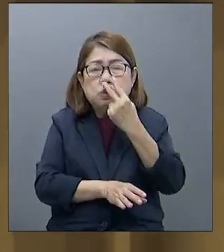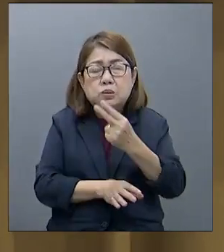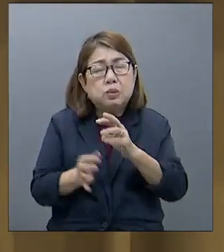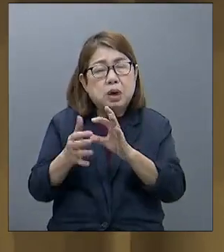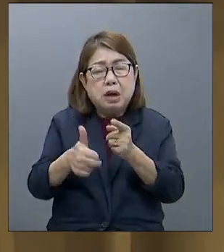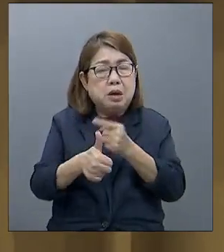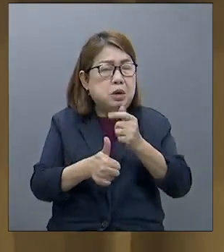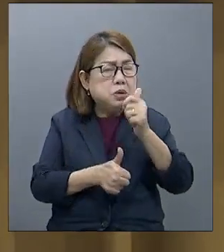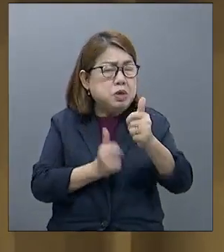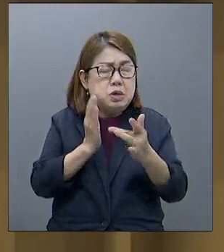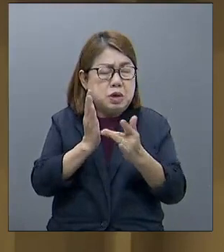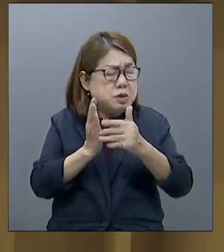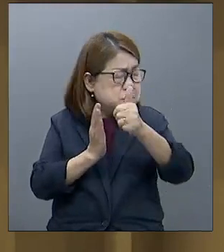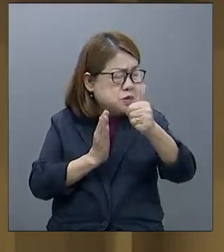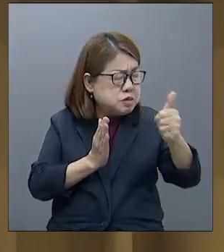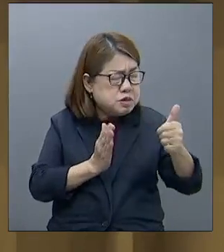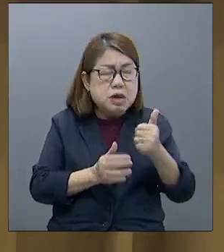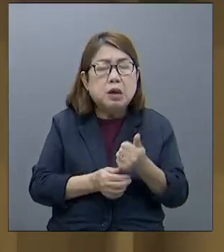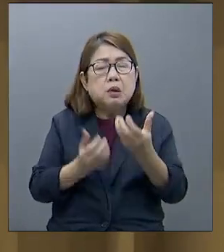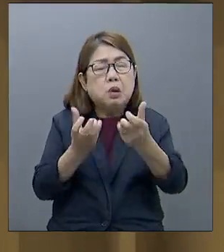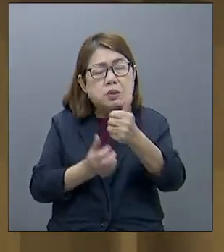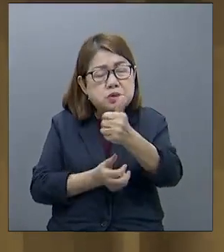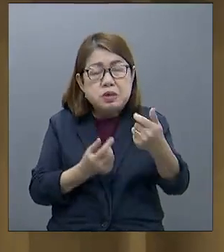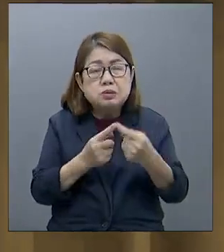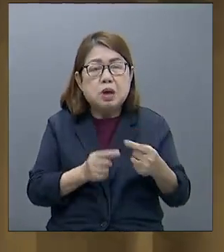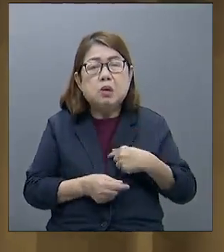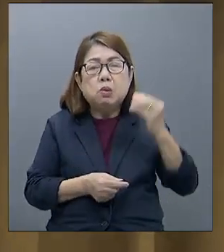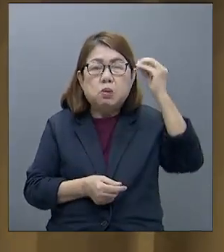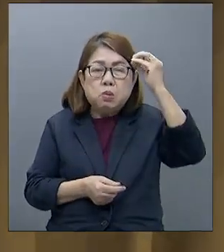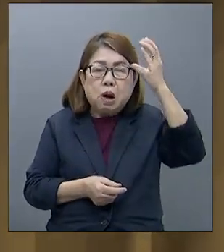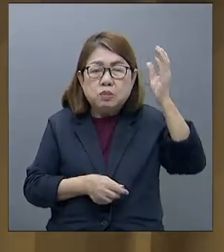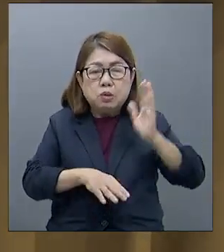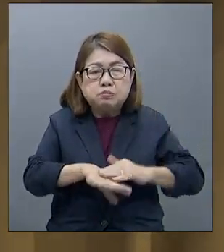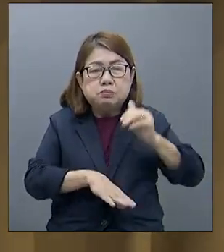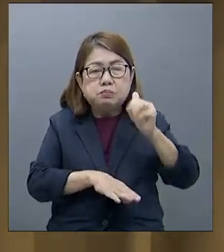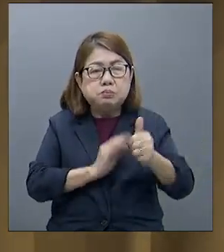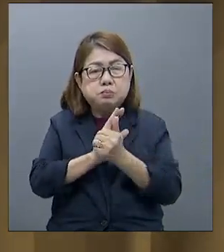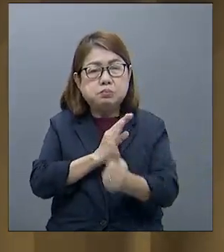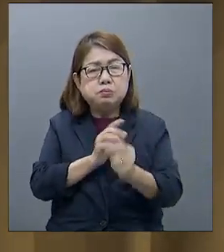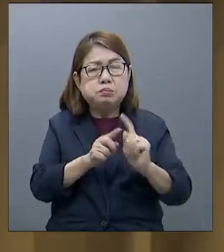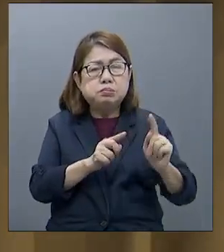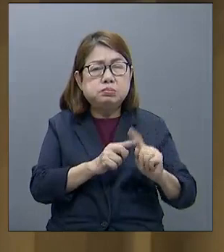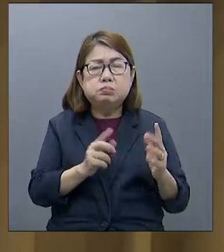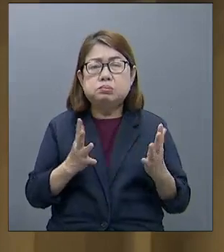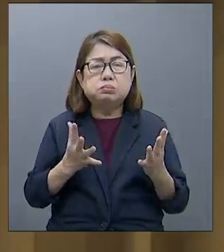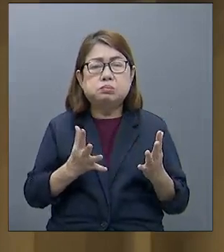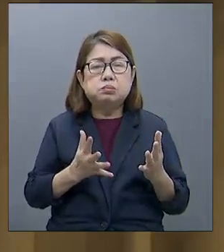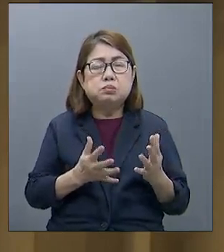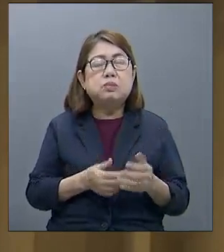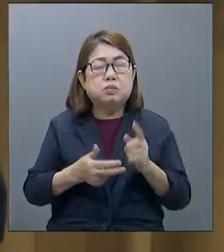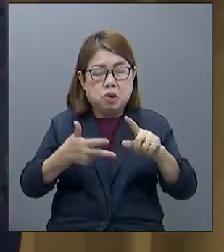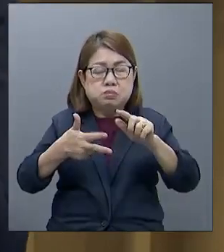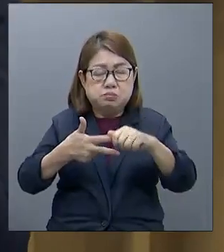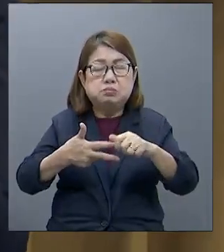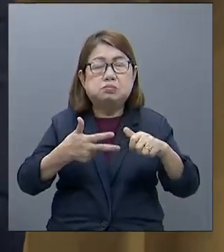ไม่ได้มีแต่ของให้ใช้แต่ว่าไม่มีสกิลหรือไม่มีคนที่มีศักยภาพพอที่จะสร้างหรือว่านำไปใช้ให้เ